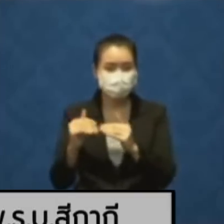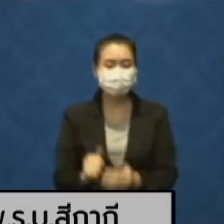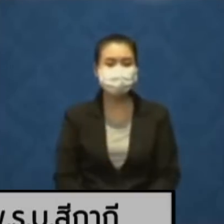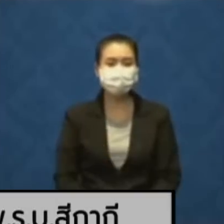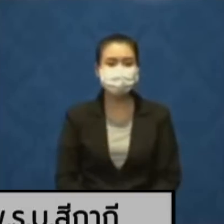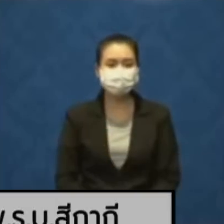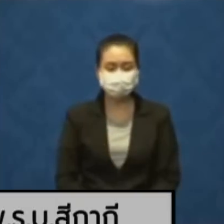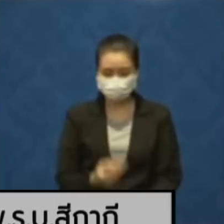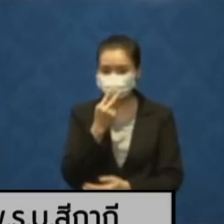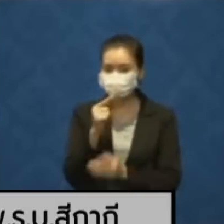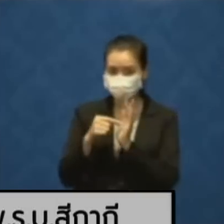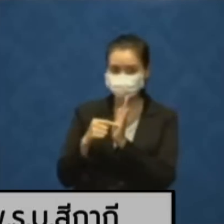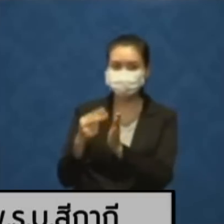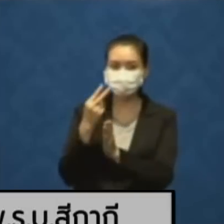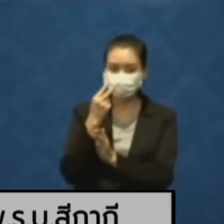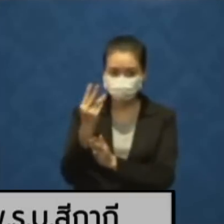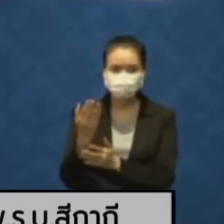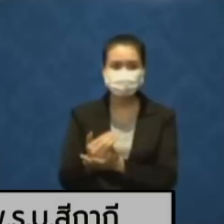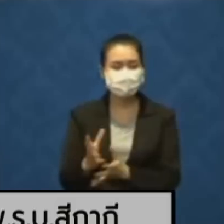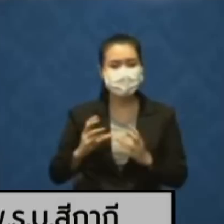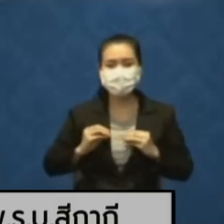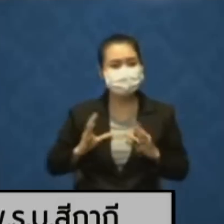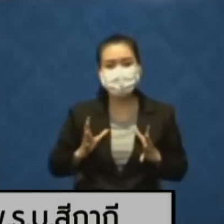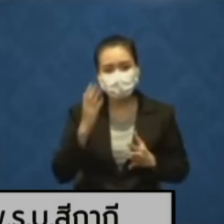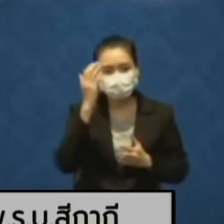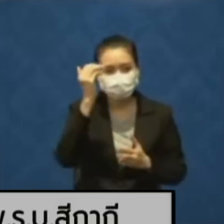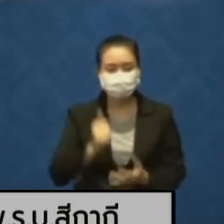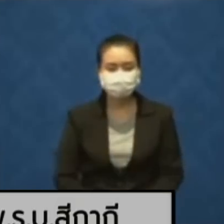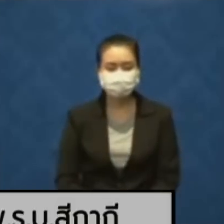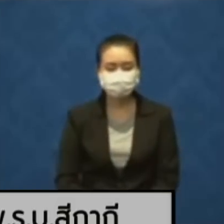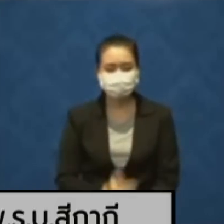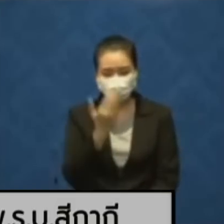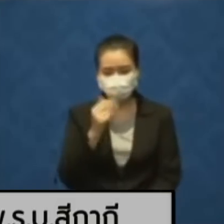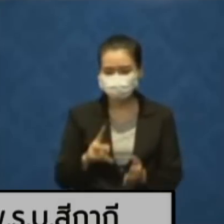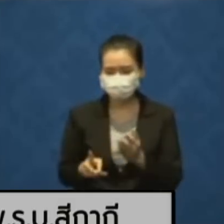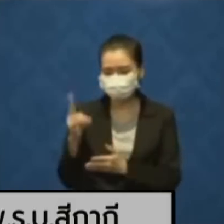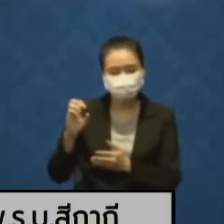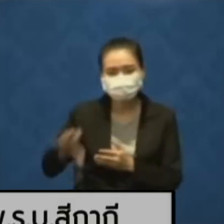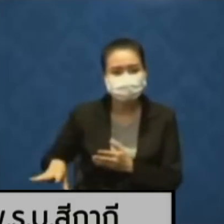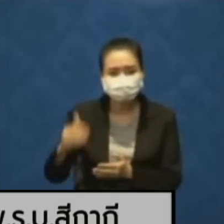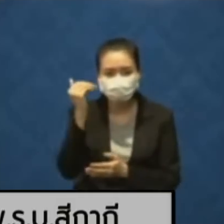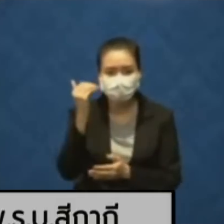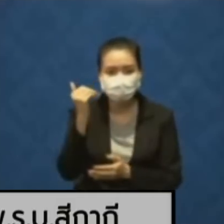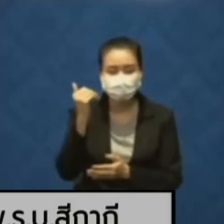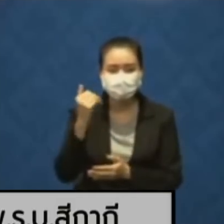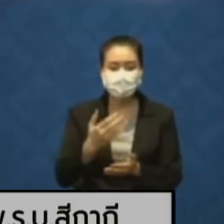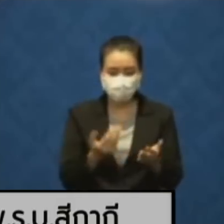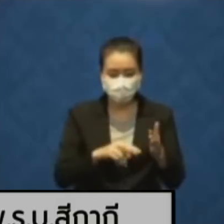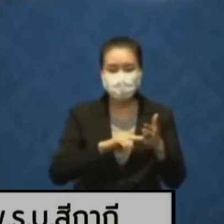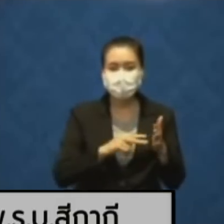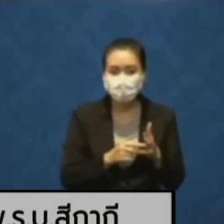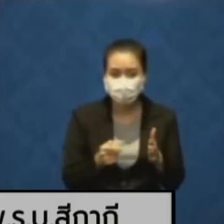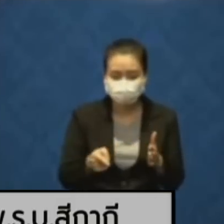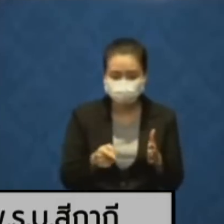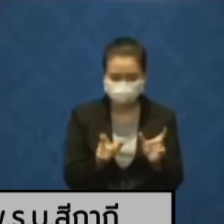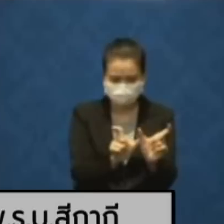เดยวกไมชดให gotten heและะทำไมมลบไม่ได้และทำไมต้องตดออกจในนี้เพระนี่คอเชื้อคร